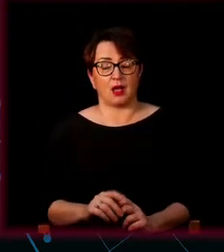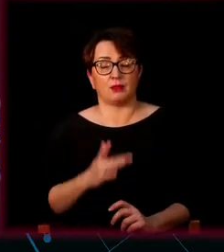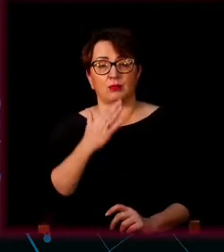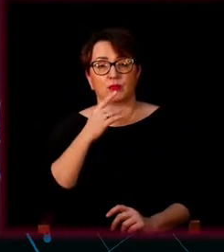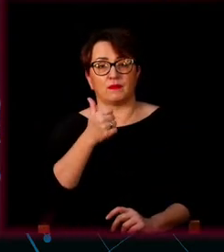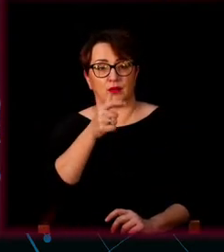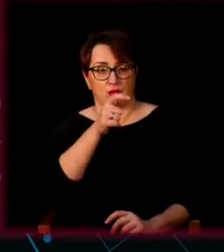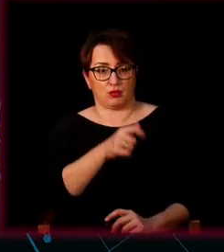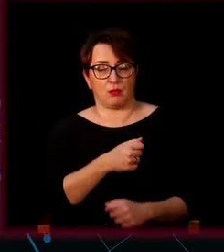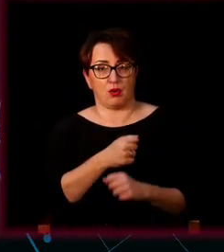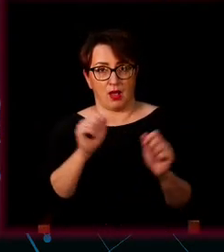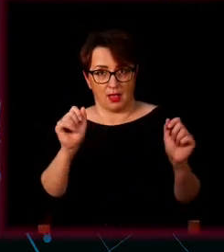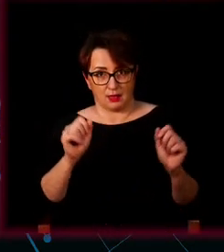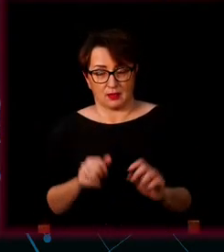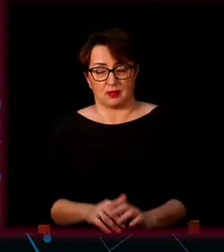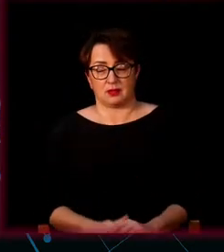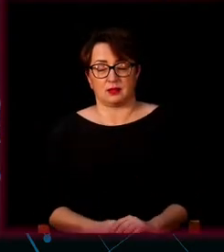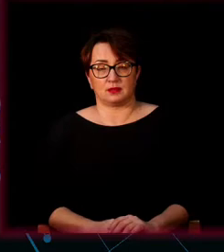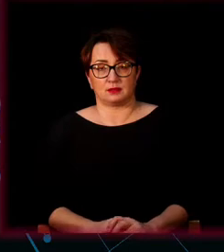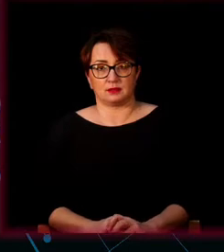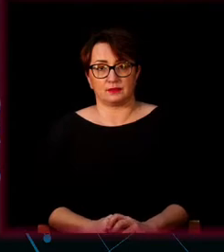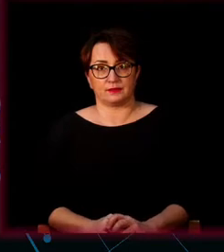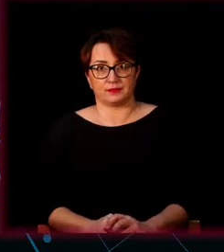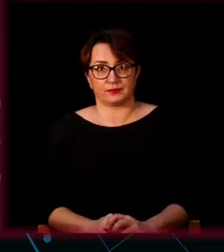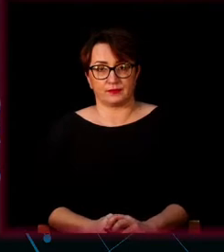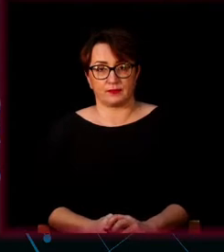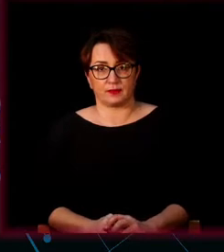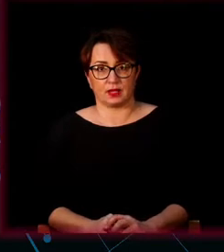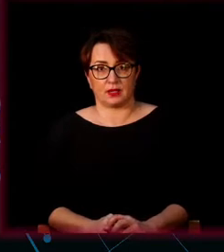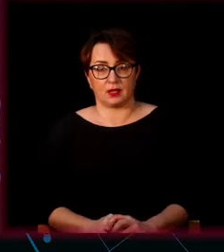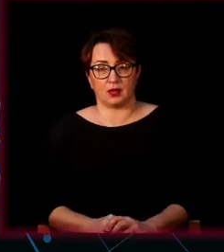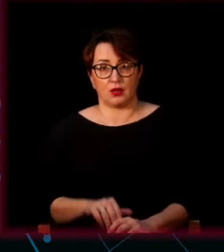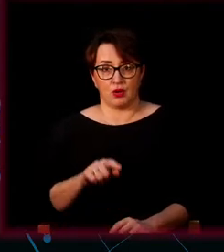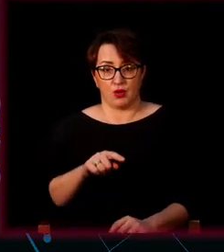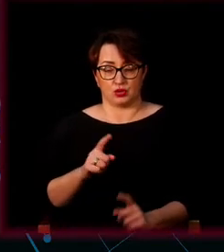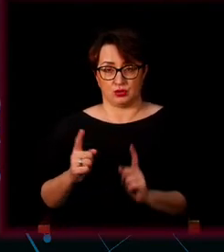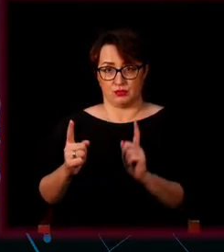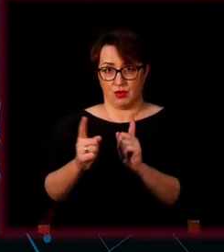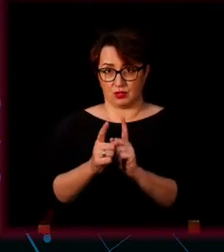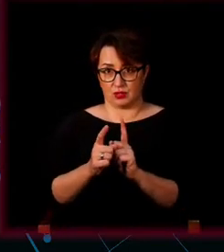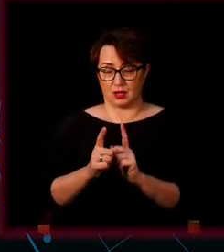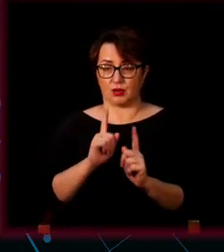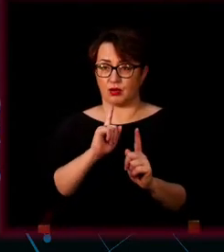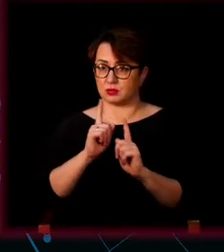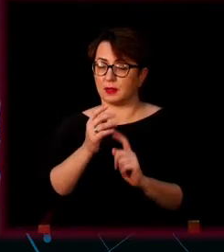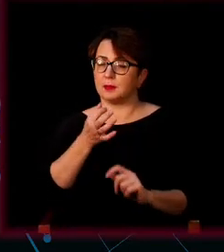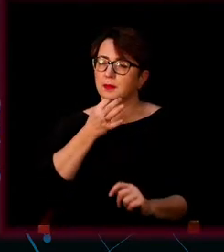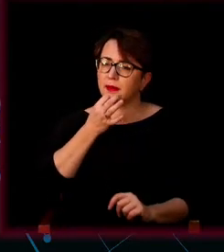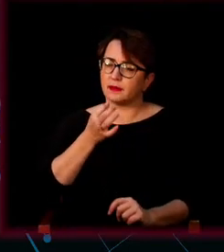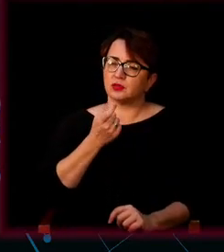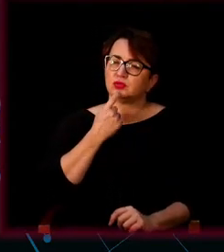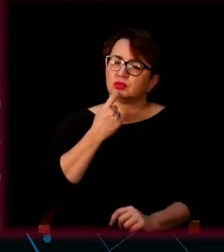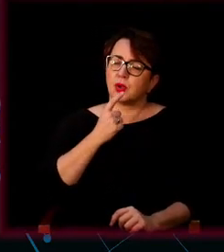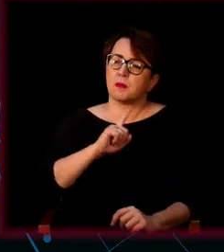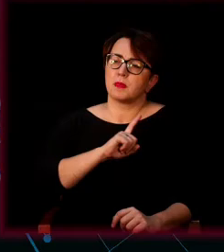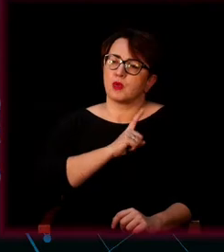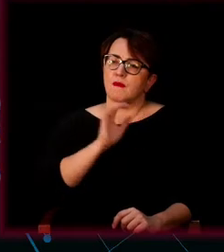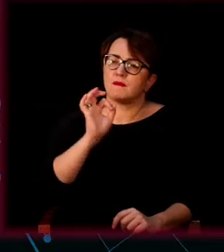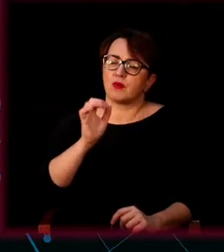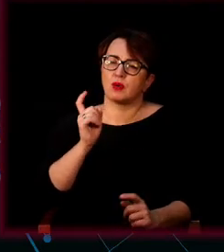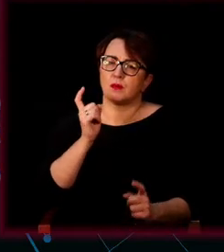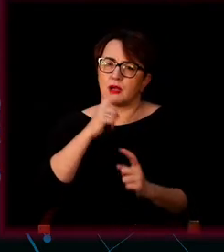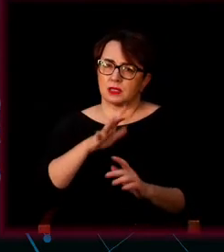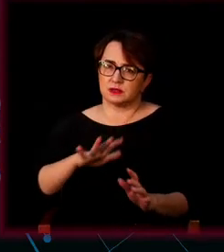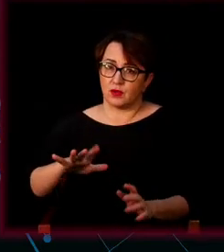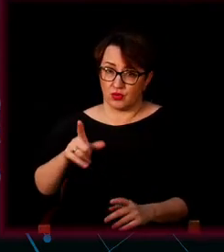przemawia jeden z bohaterek, których spotyka protagonista i pyta, tak, co to jest miłość do swojego kraju, czy